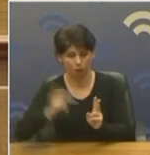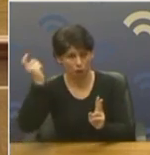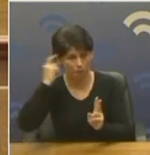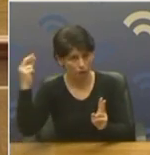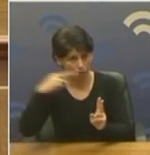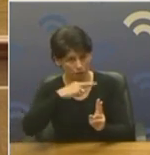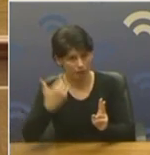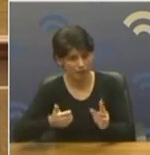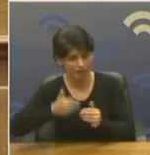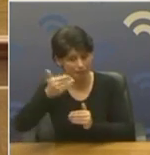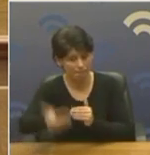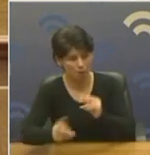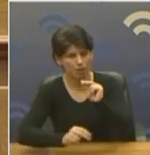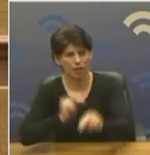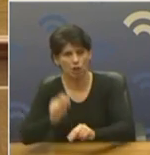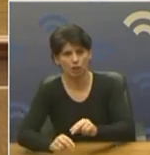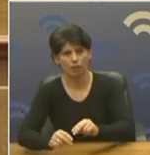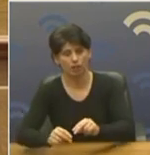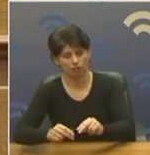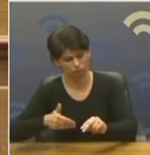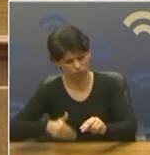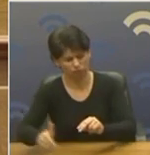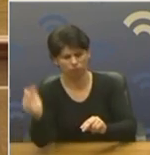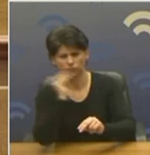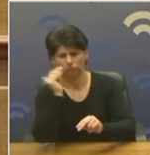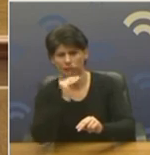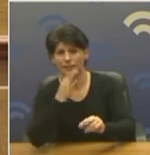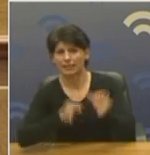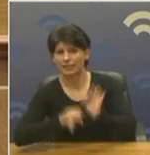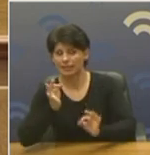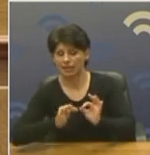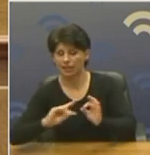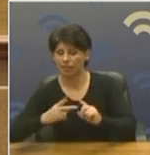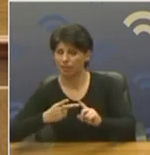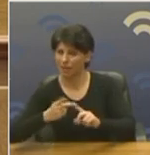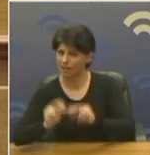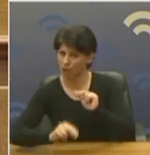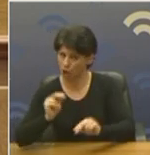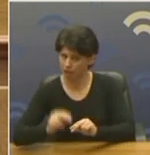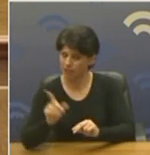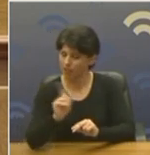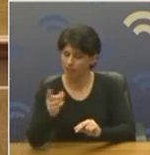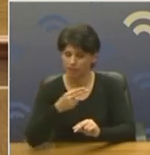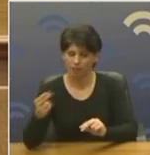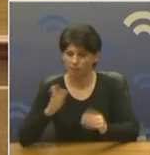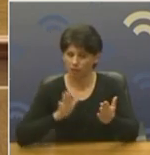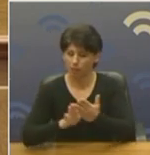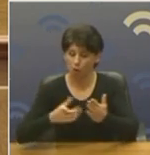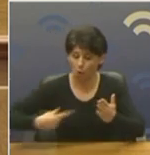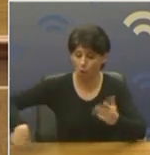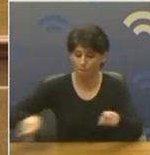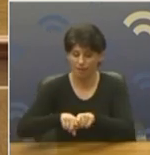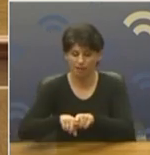τώρα, είναι στις επόμενες εκλογές που έρχονται σύντομα. Γιατί το συζητάνε για διπλές εκλογές. Δεν είναι στα θέματα που πρέπει να αντιμετωπίσουμε όλοι μαζί από